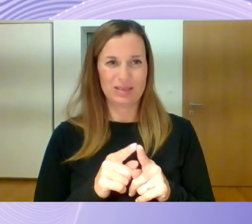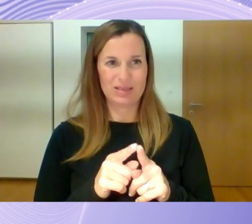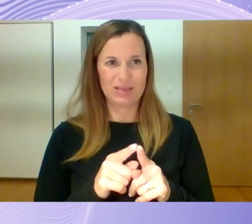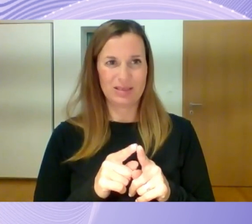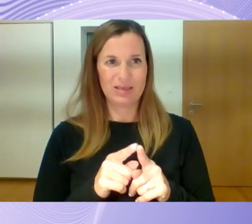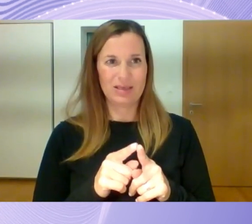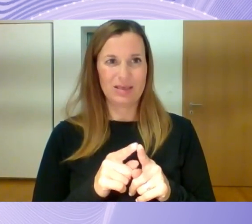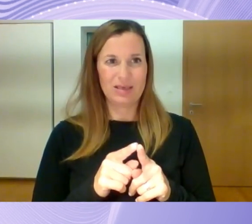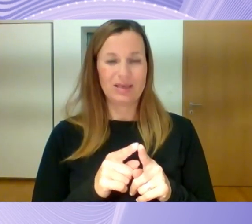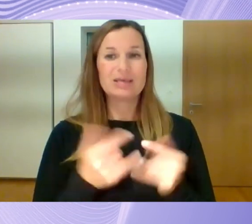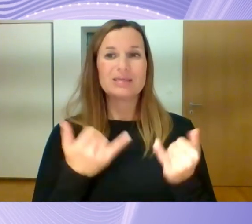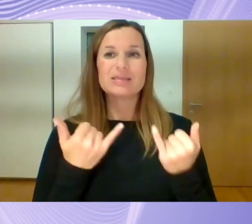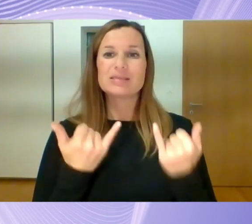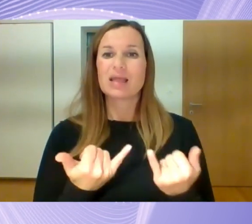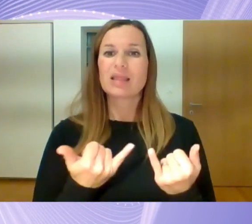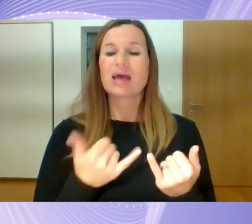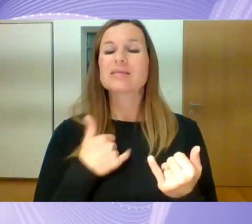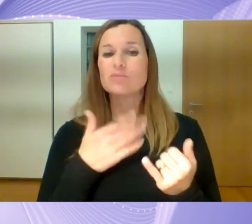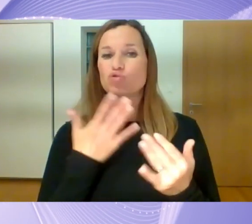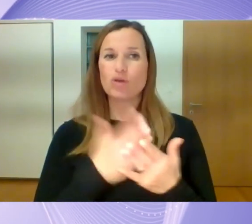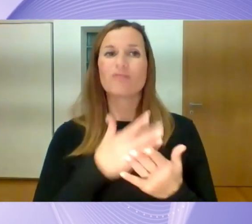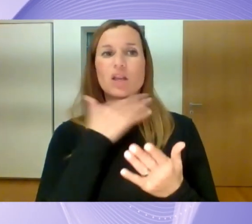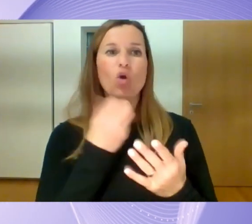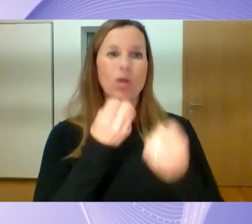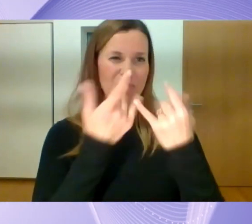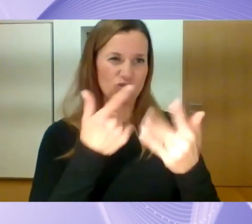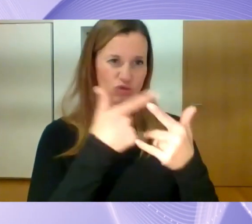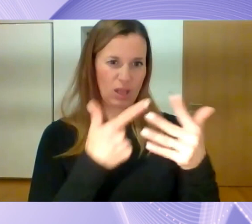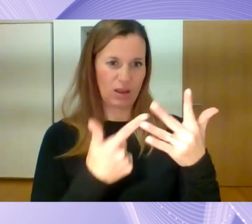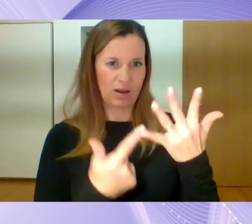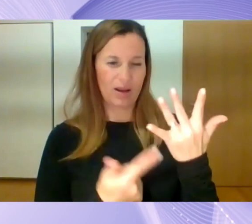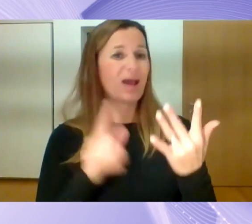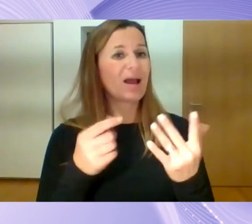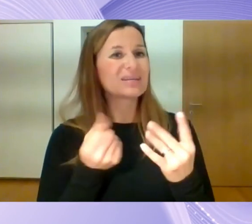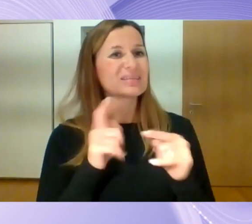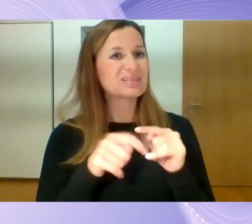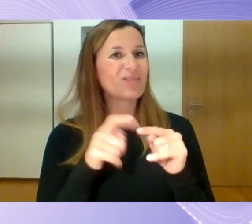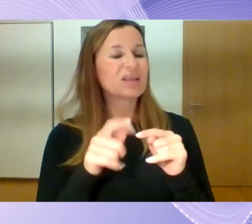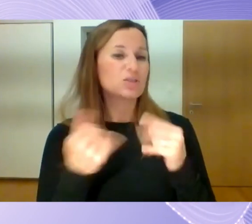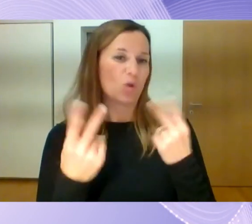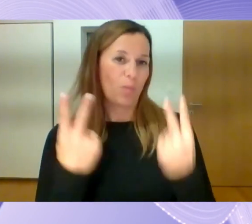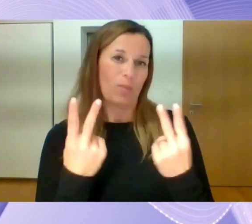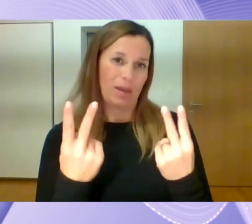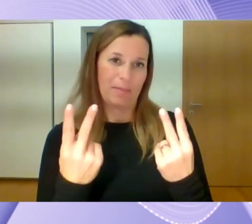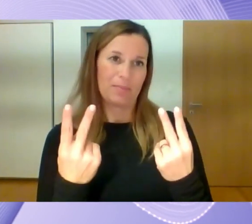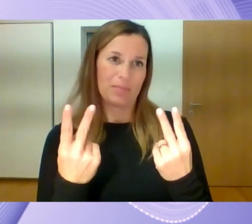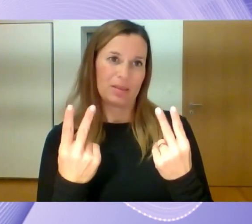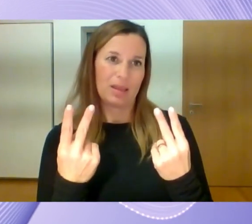čez teme, tudi kaj ljudi tam učimo, pa ki so pomembne, nekaj pa lahko si tudi sami na to